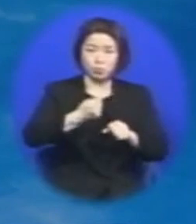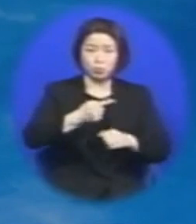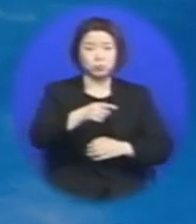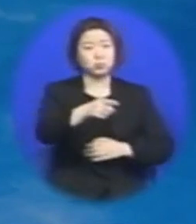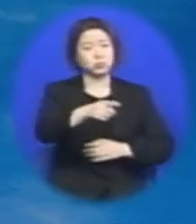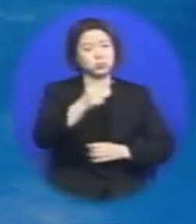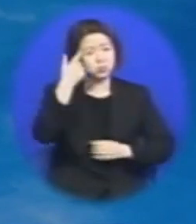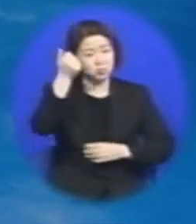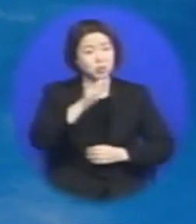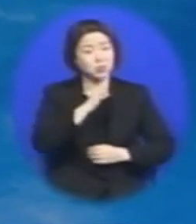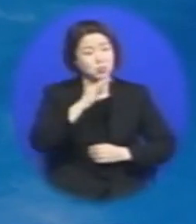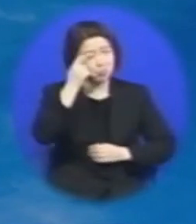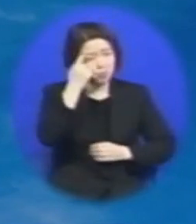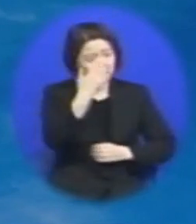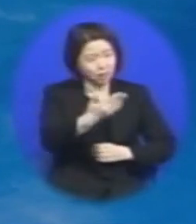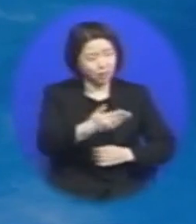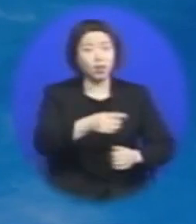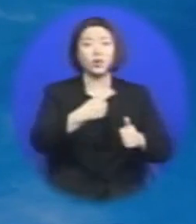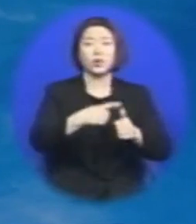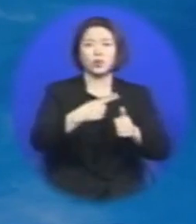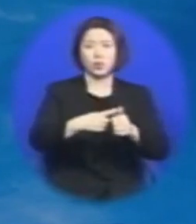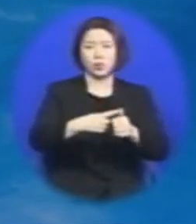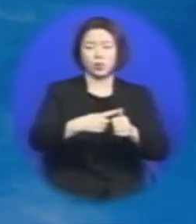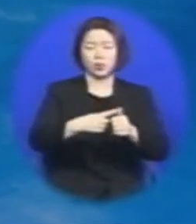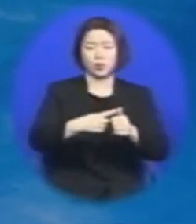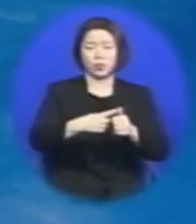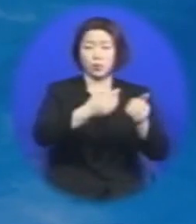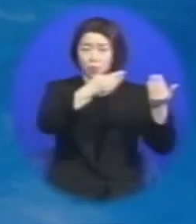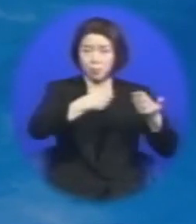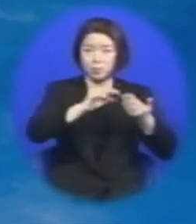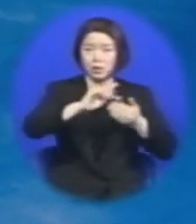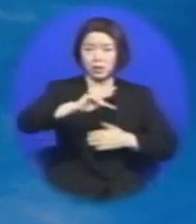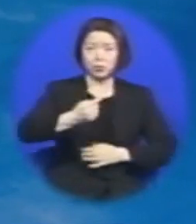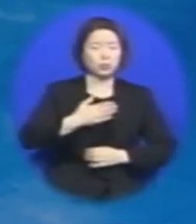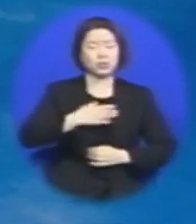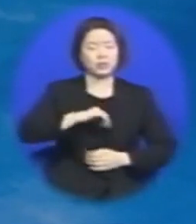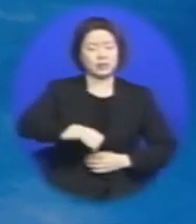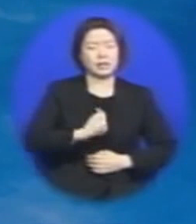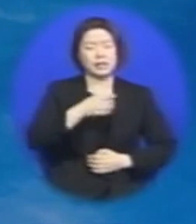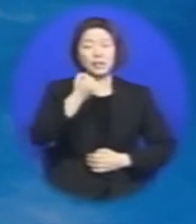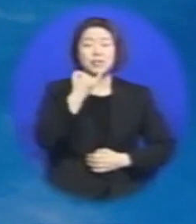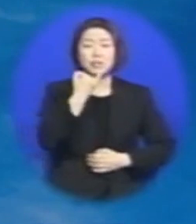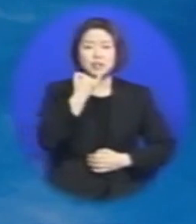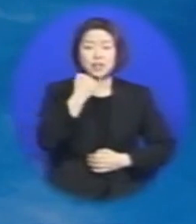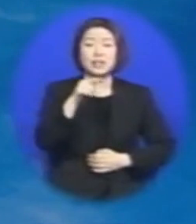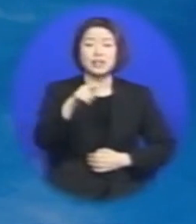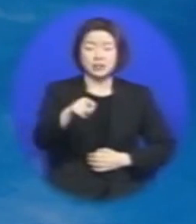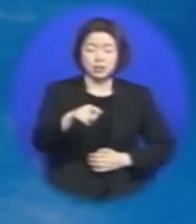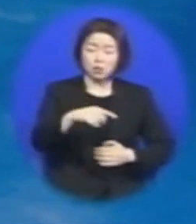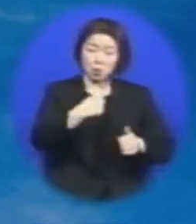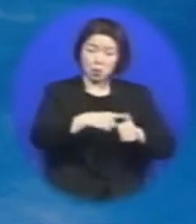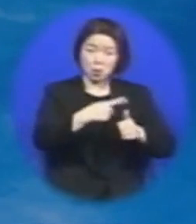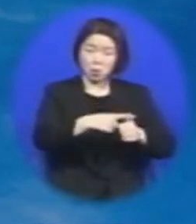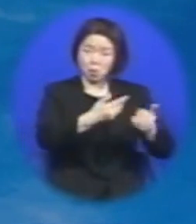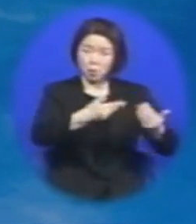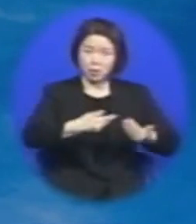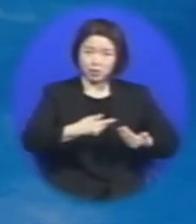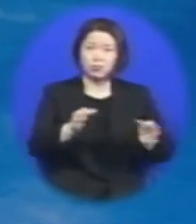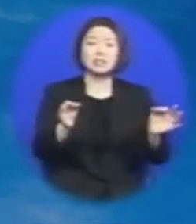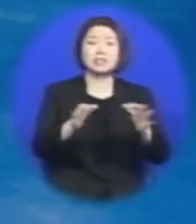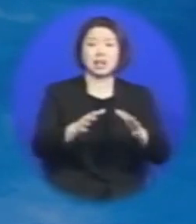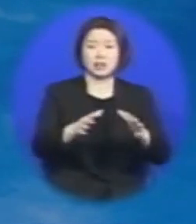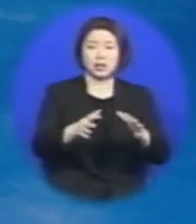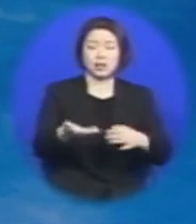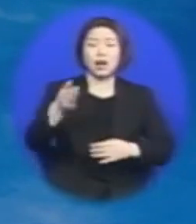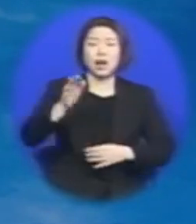목사냐 그런 욕을 먹어도 자기는 괜찮대요 그런 욕을 먹는 건 잠깐이니 그러나 하나님